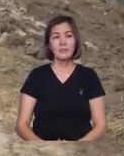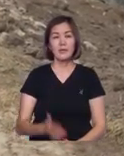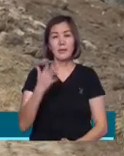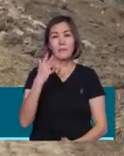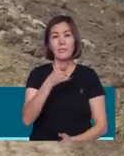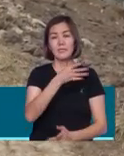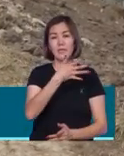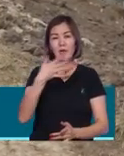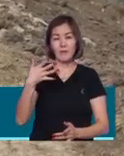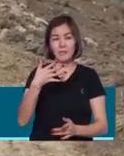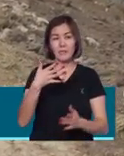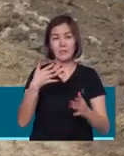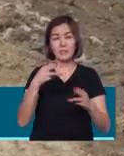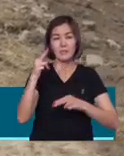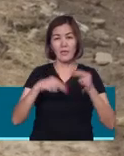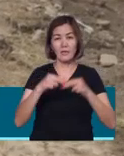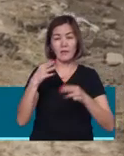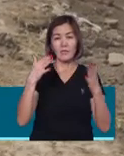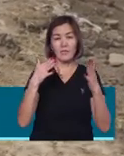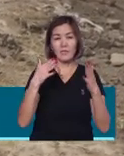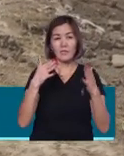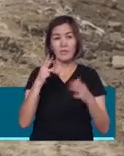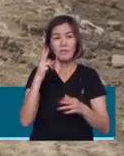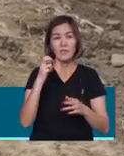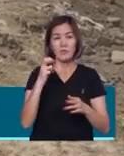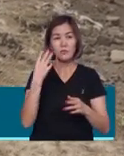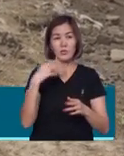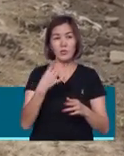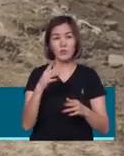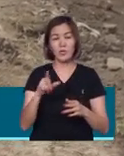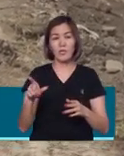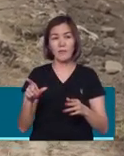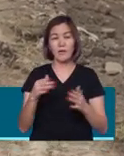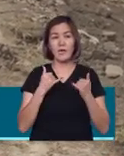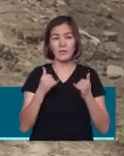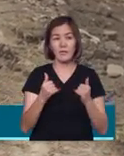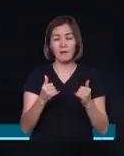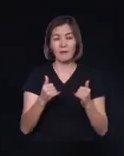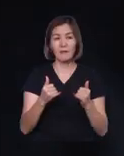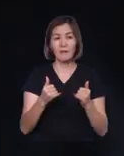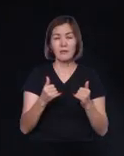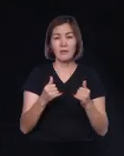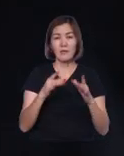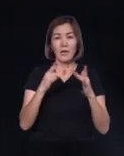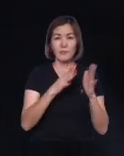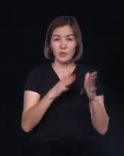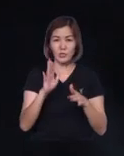қабатты салыныватқан ғимарат ол 244 адамға арналған